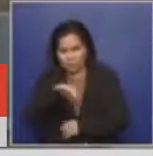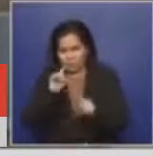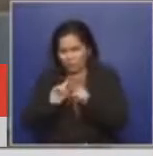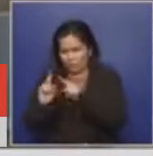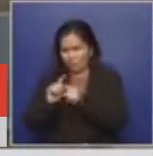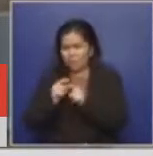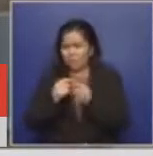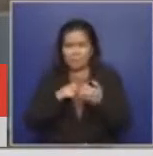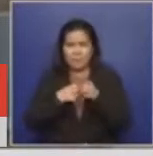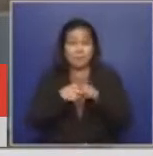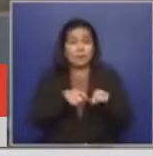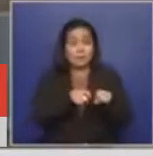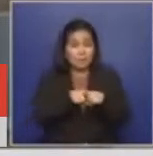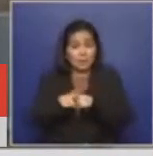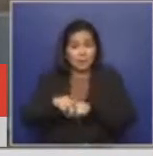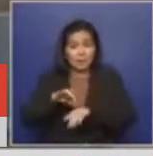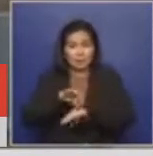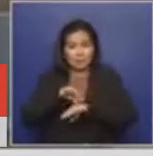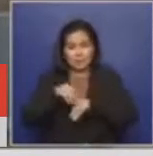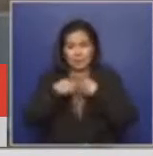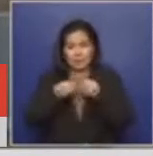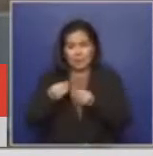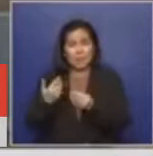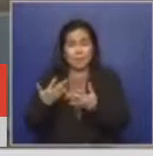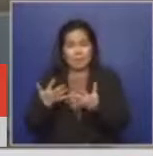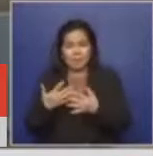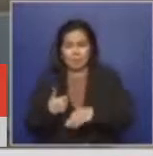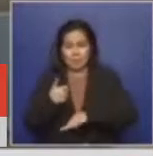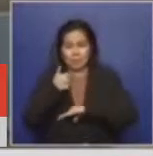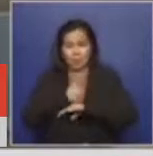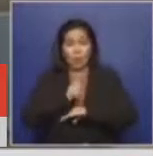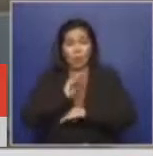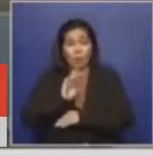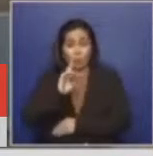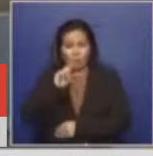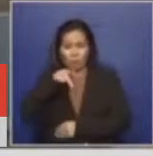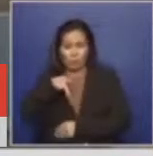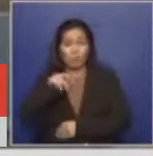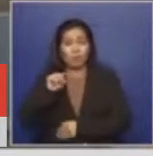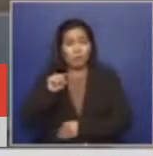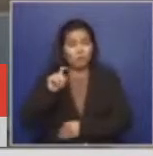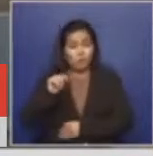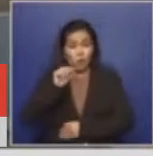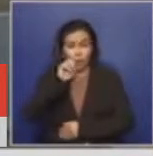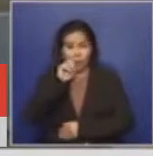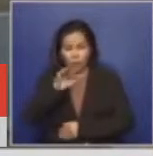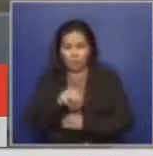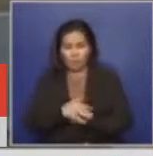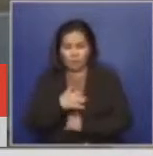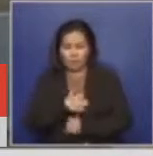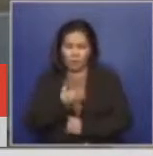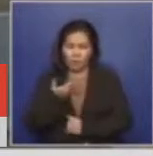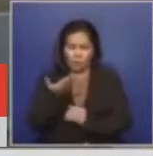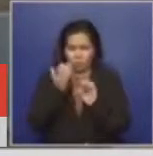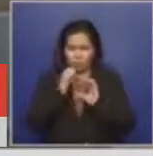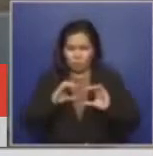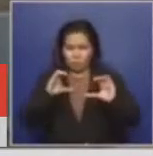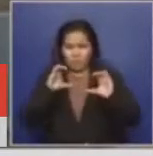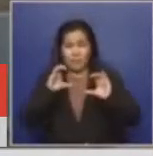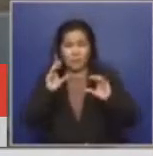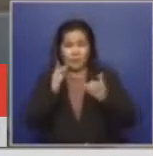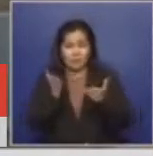ก็ท่านผอ.รพสต.ฝากมานะครับว่าอยากให้รัฐบาลขับเคลื่อนจัดส